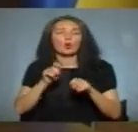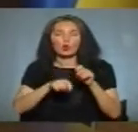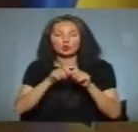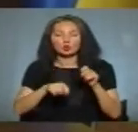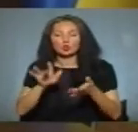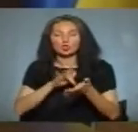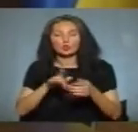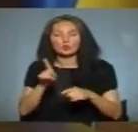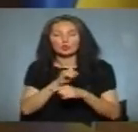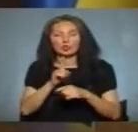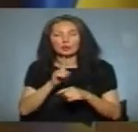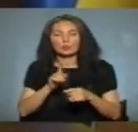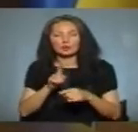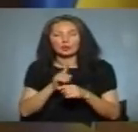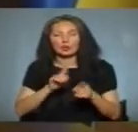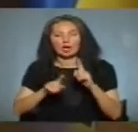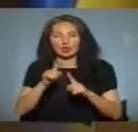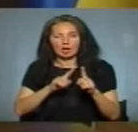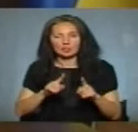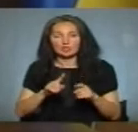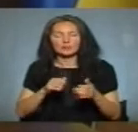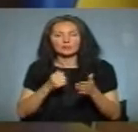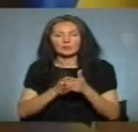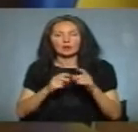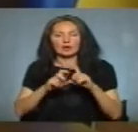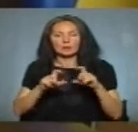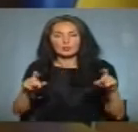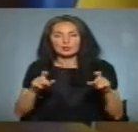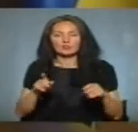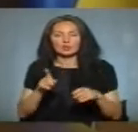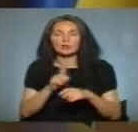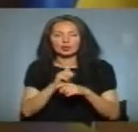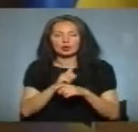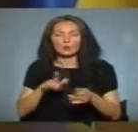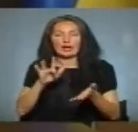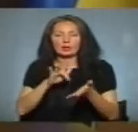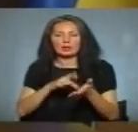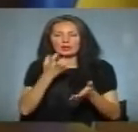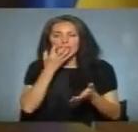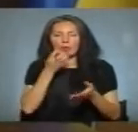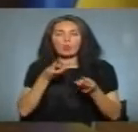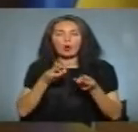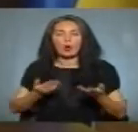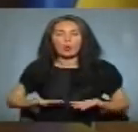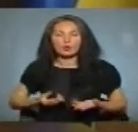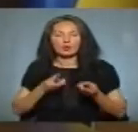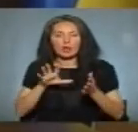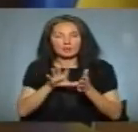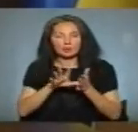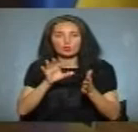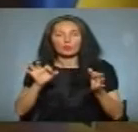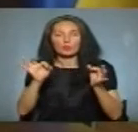міської ради, третя особа, комунальне підприємство теплових мереж «Тернопільміськтеплокомуненерго» Тернопільської міської ради про